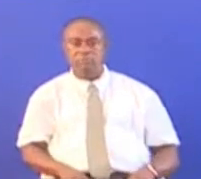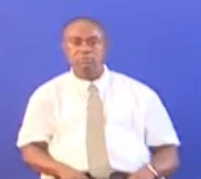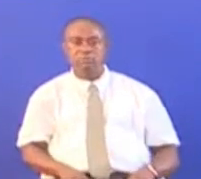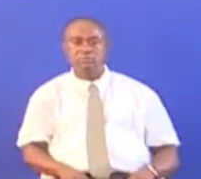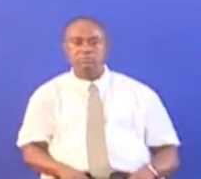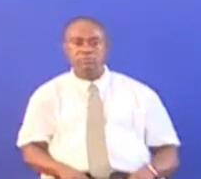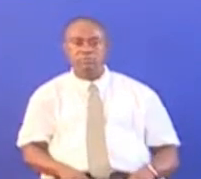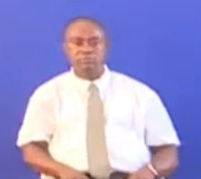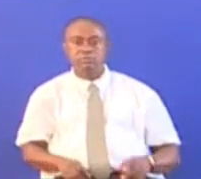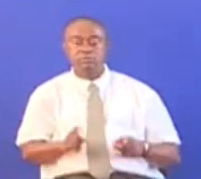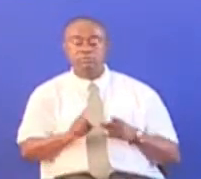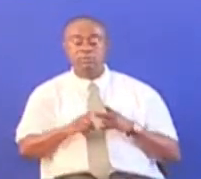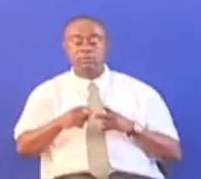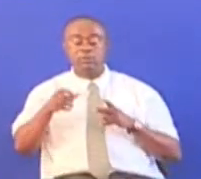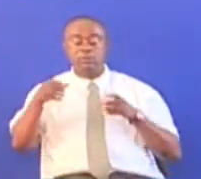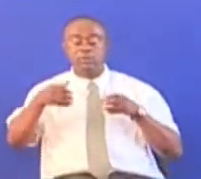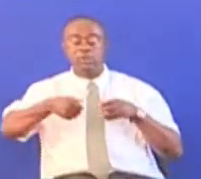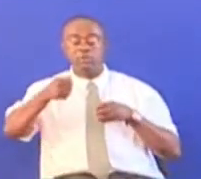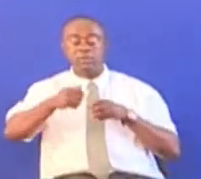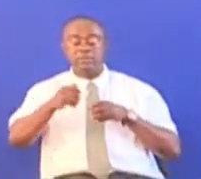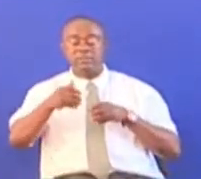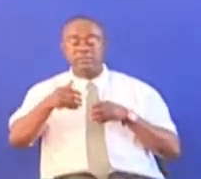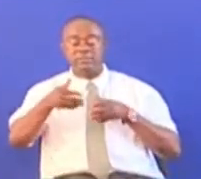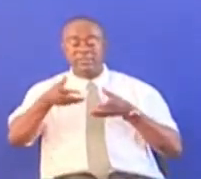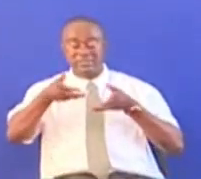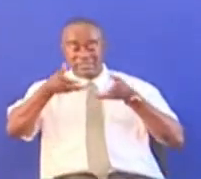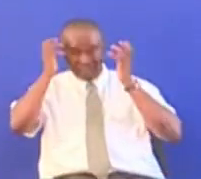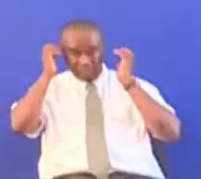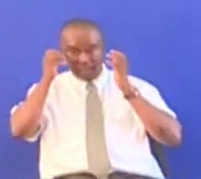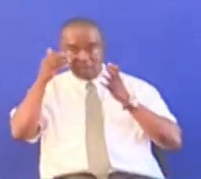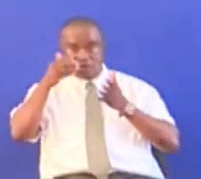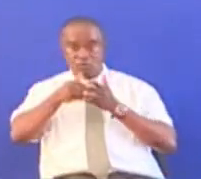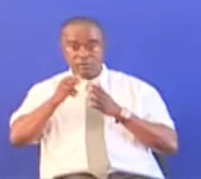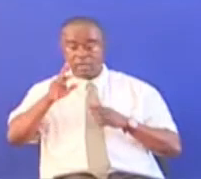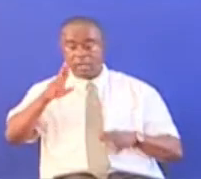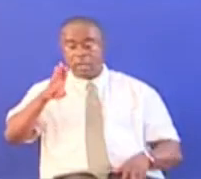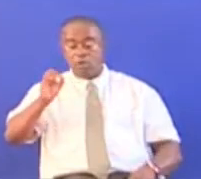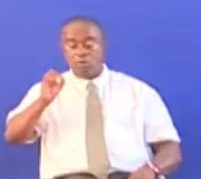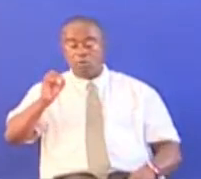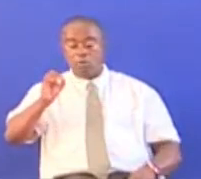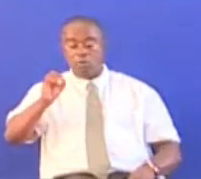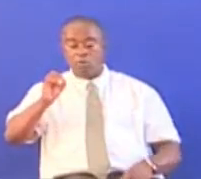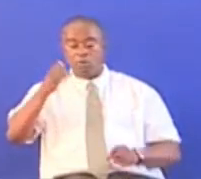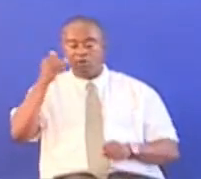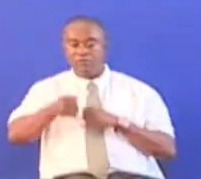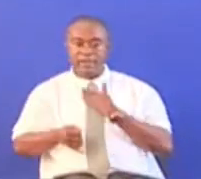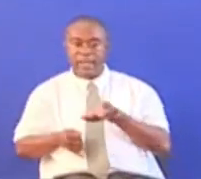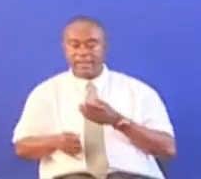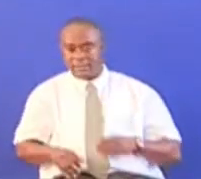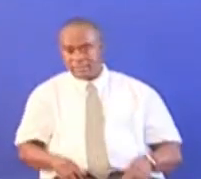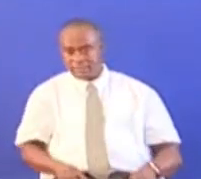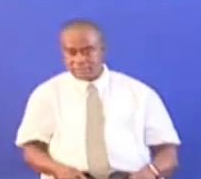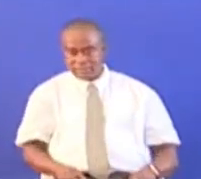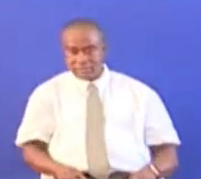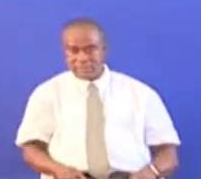Lakini pia niipongeze klabu ya Simba kwa kufika robo finali ya ligi ya mabingwa wa Afrika.